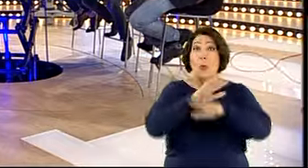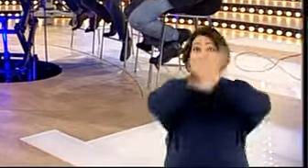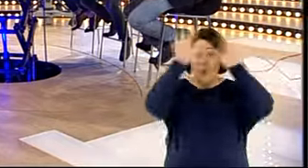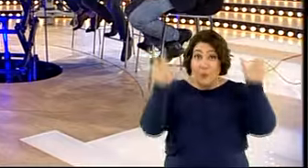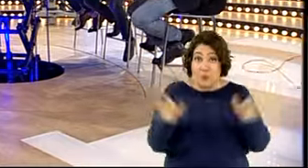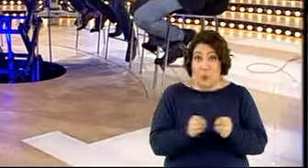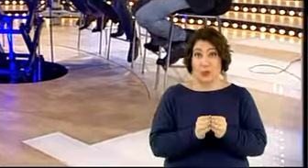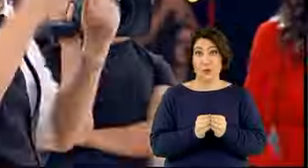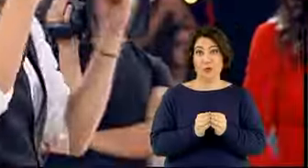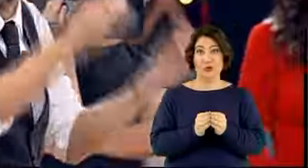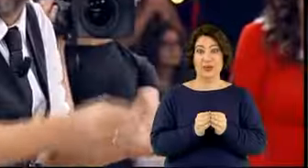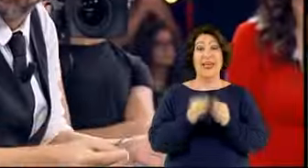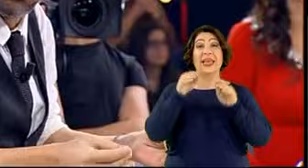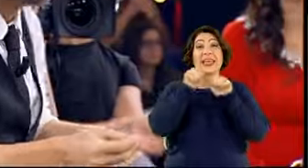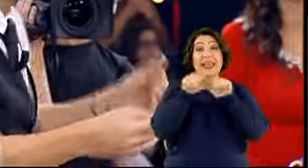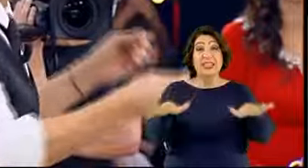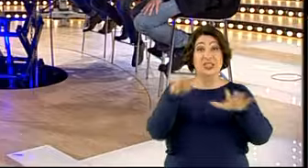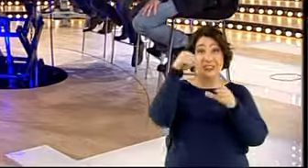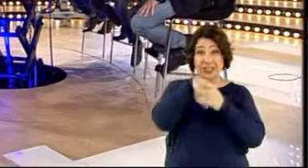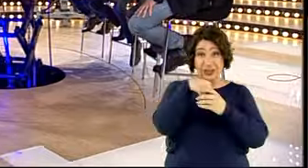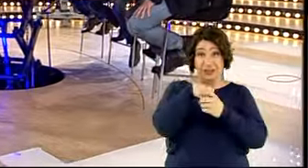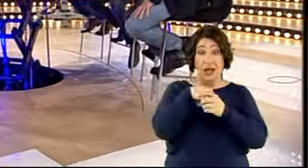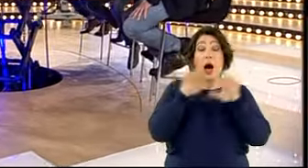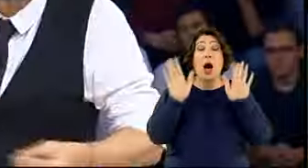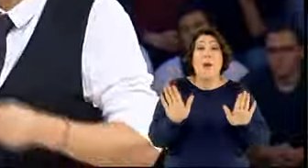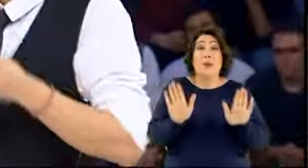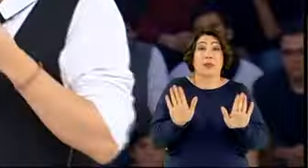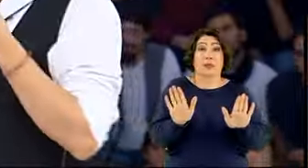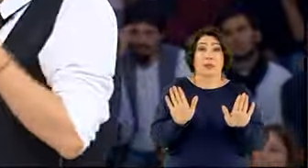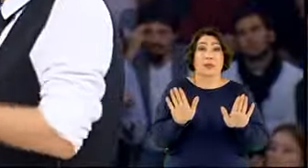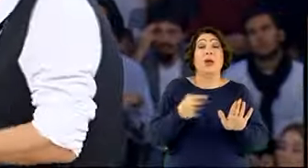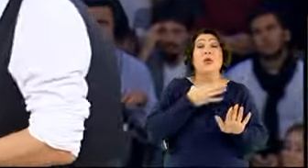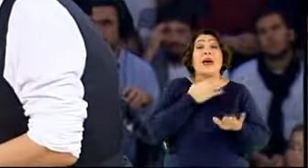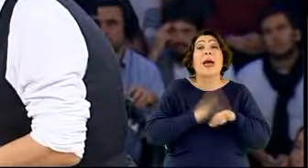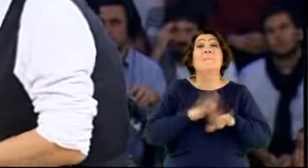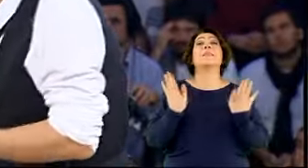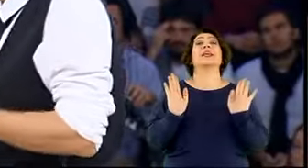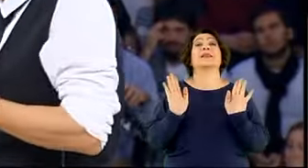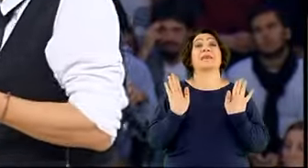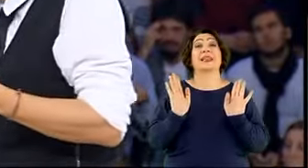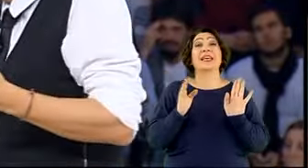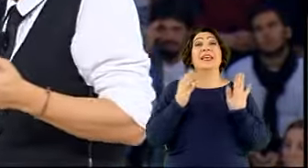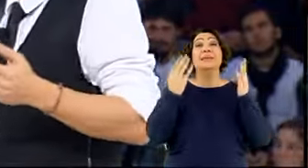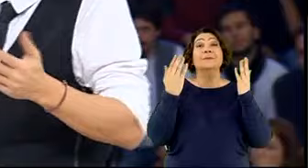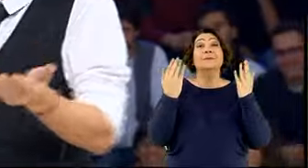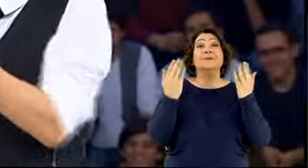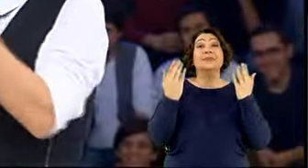Bütün yayıncılar için aman diyoruz, yapmayın diyoruz. Yani